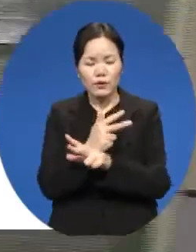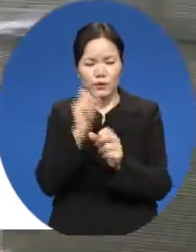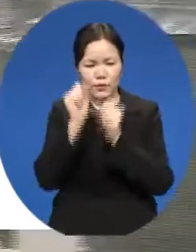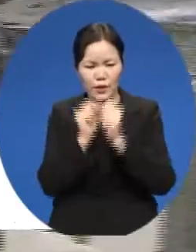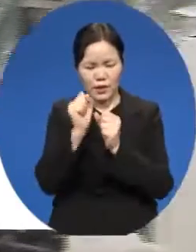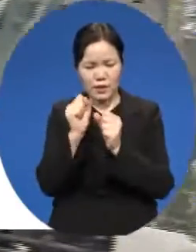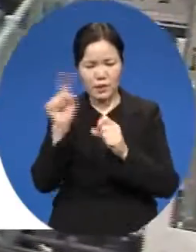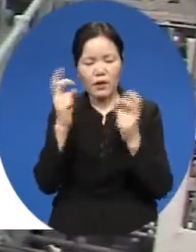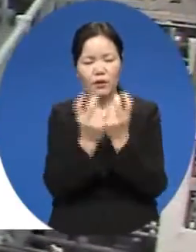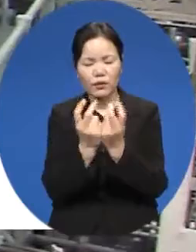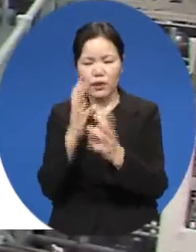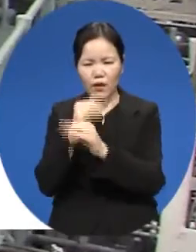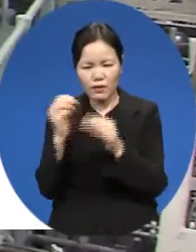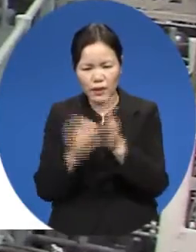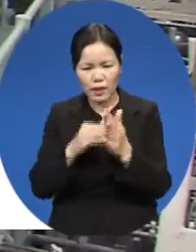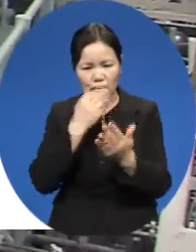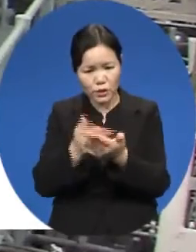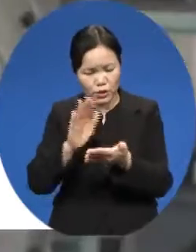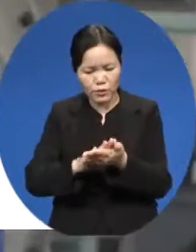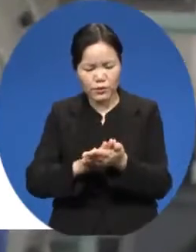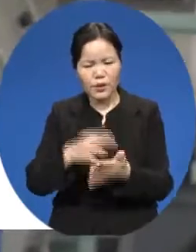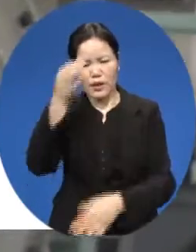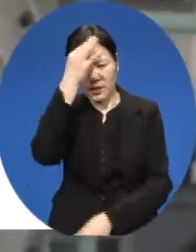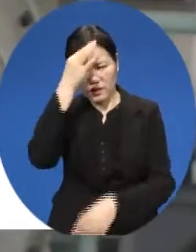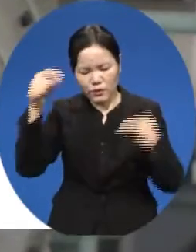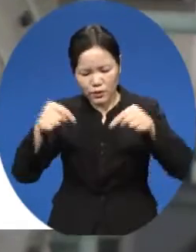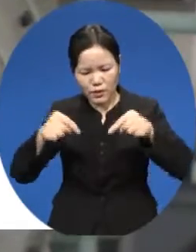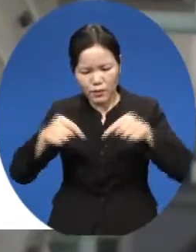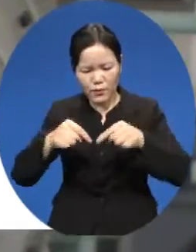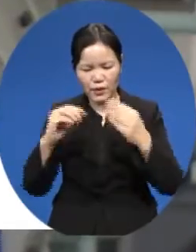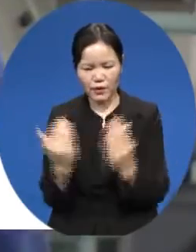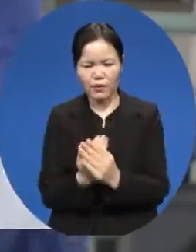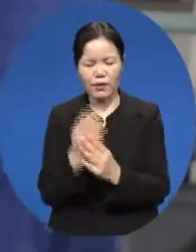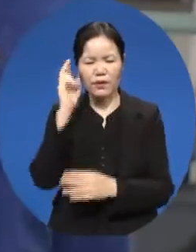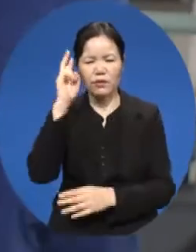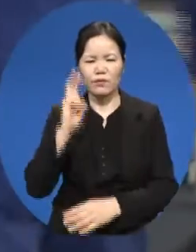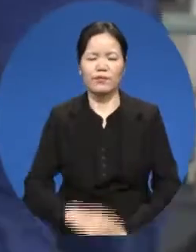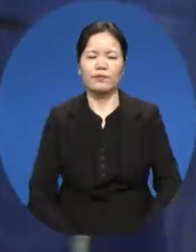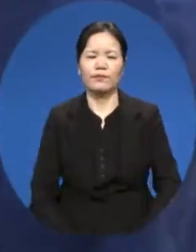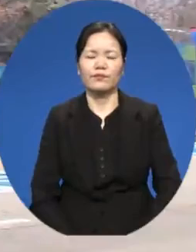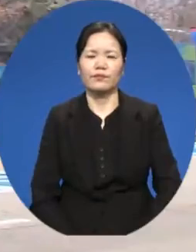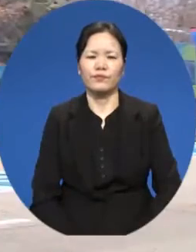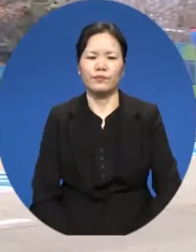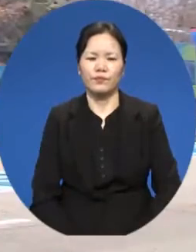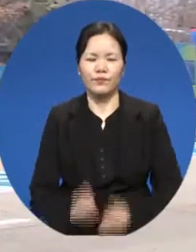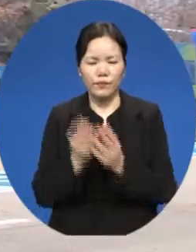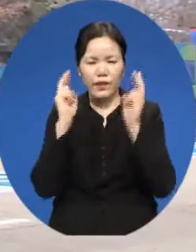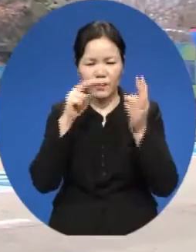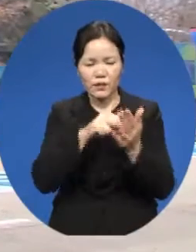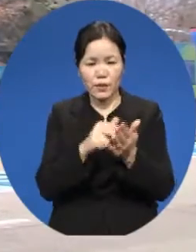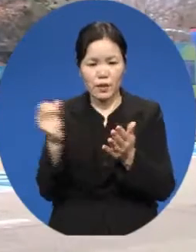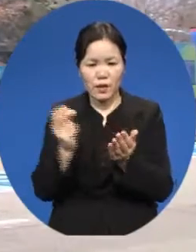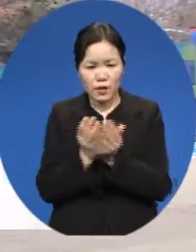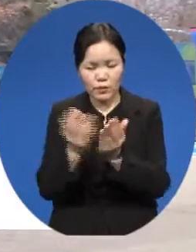엔진을 어떻게, 언제까지 수리할지 기술적 협의를 마무리 지을 것으로 알려졌습니다. 선사 측은 운항